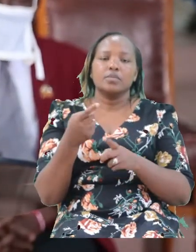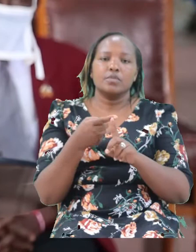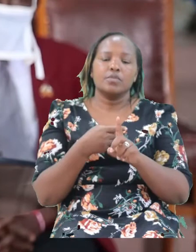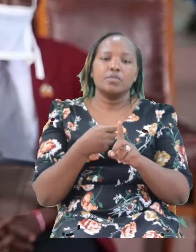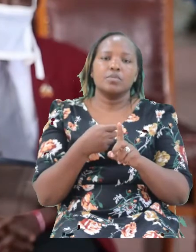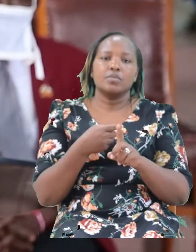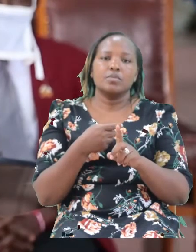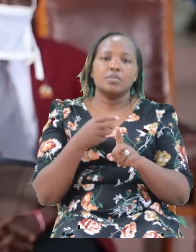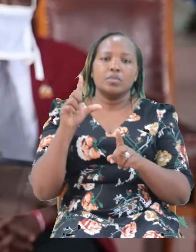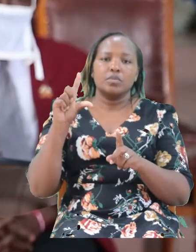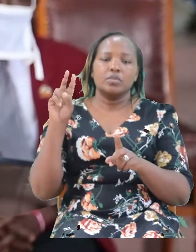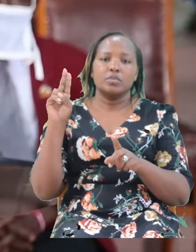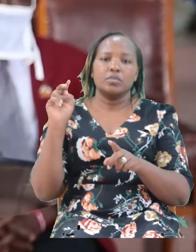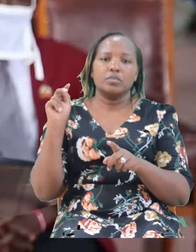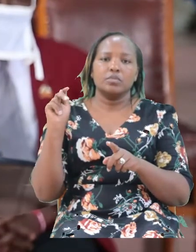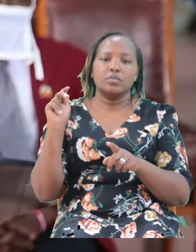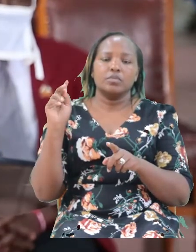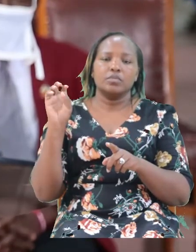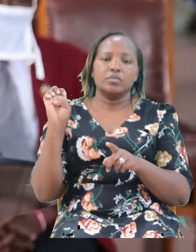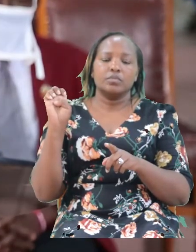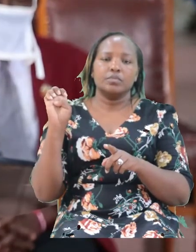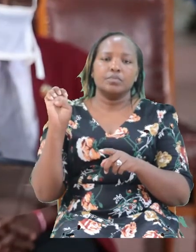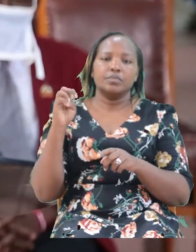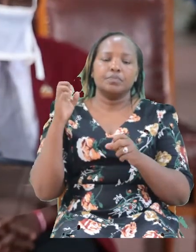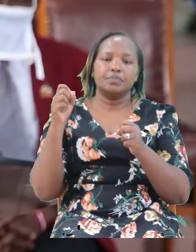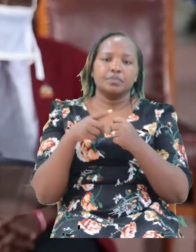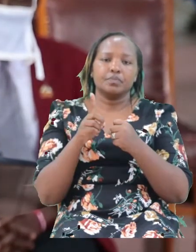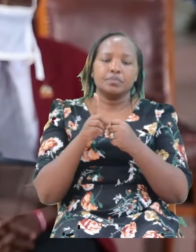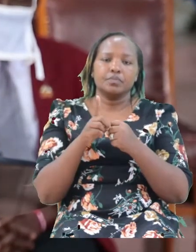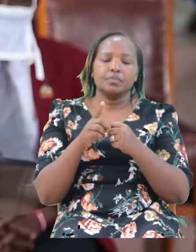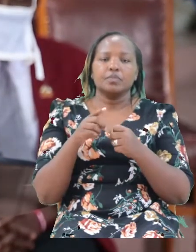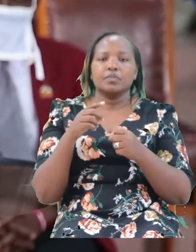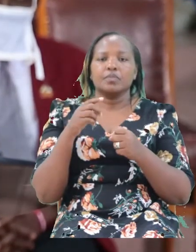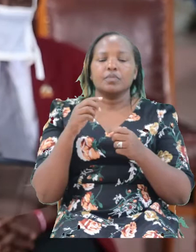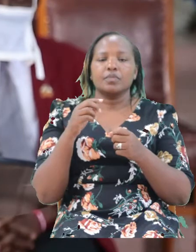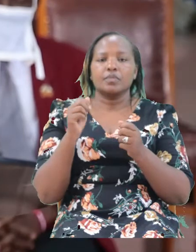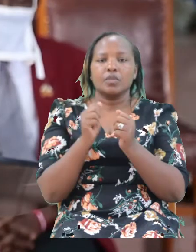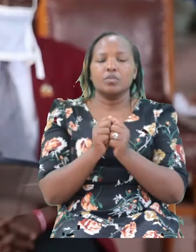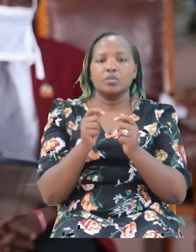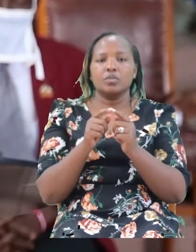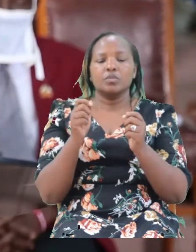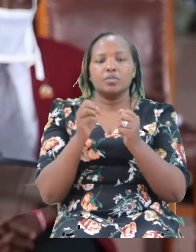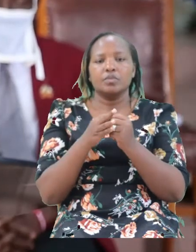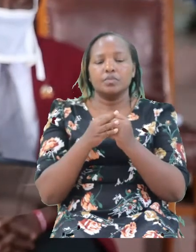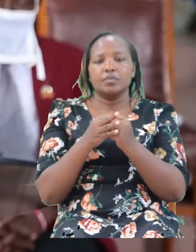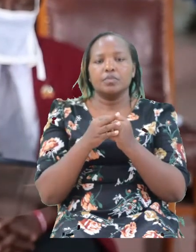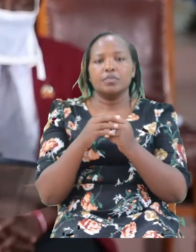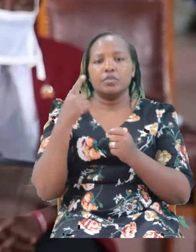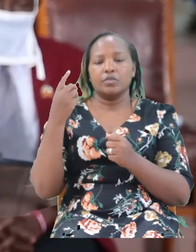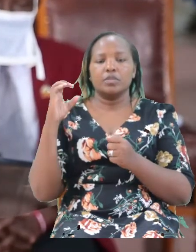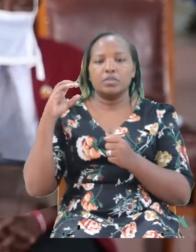tukatoa kwenye kitabu cha Luka, 16, mstari wa 10 hadi 13, na waraka wa Kwanza wa